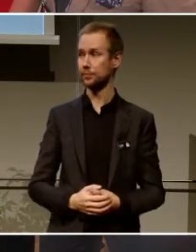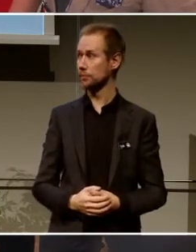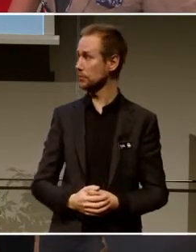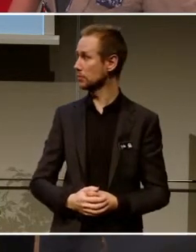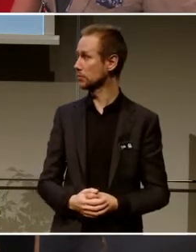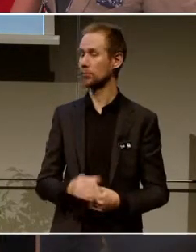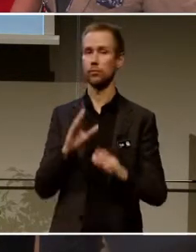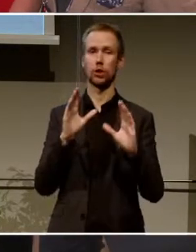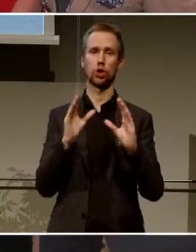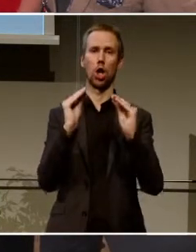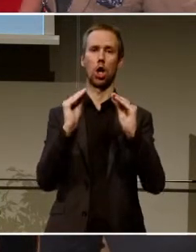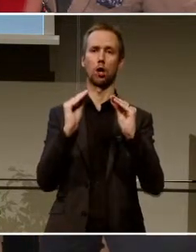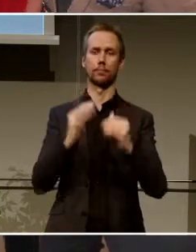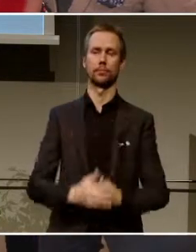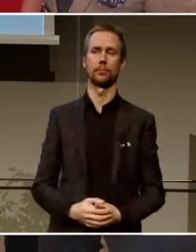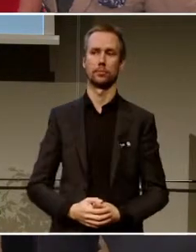Ja.